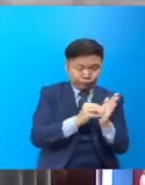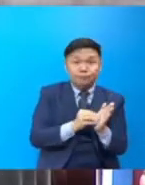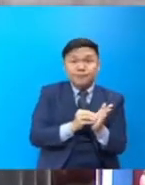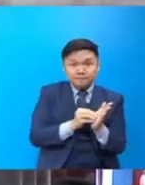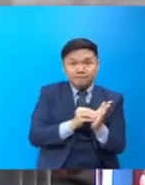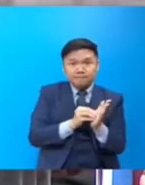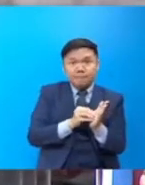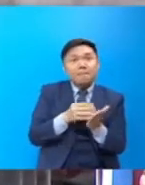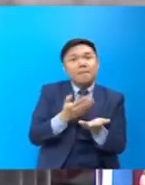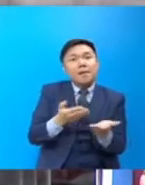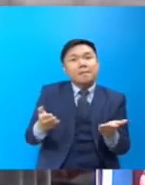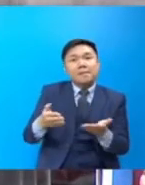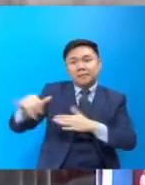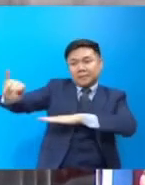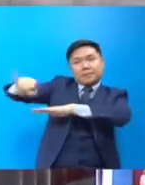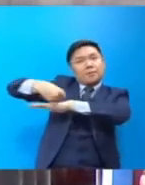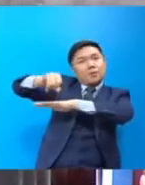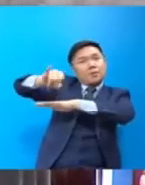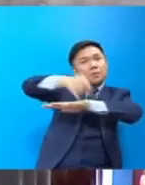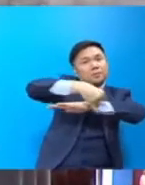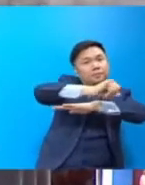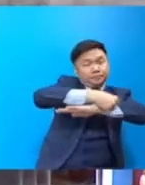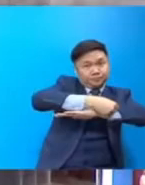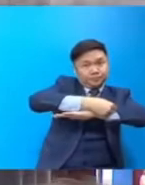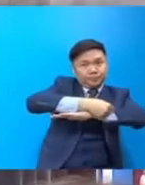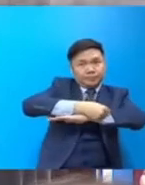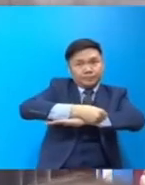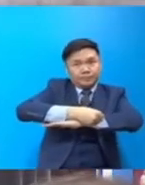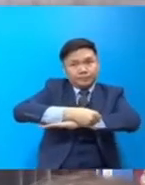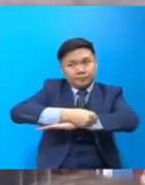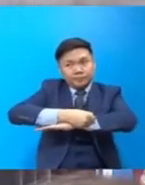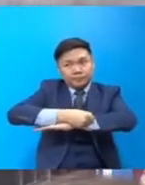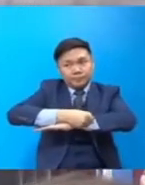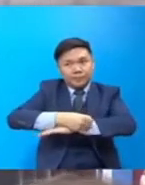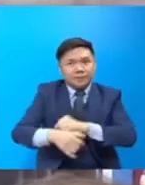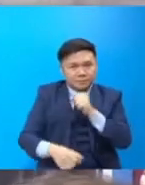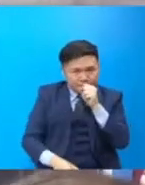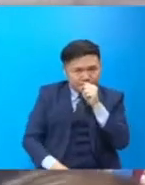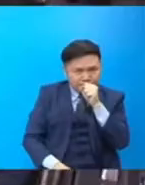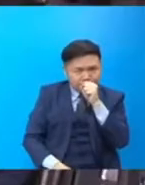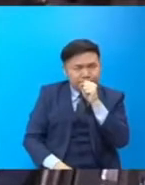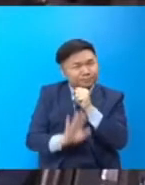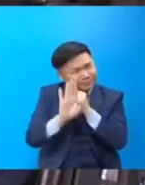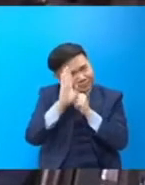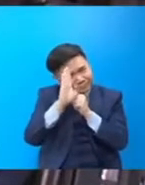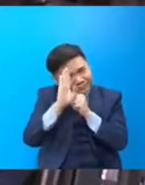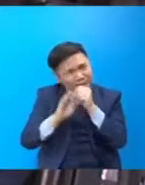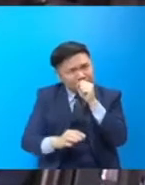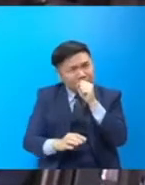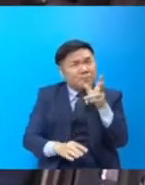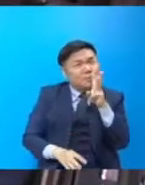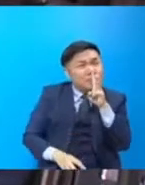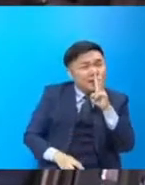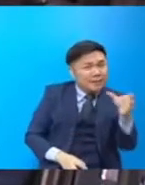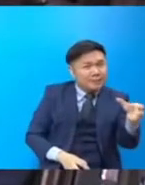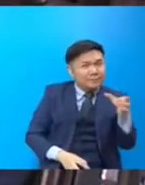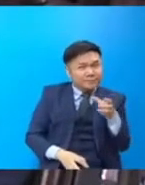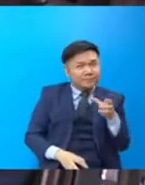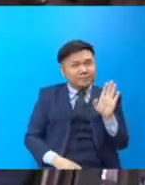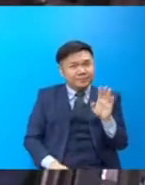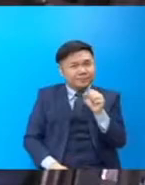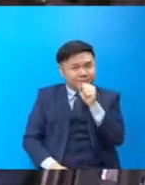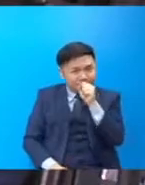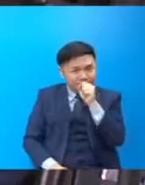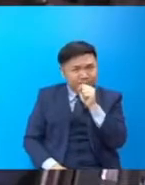diimpor termasuk ke negara ini eh yang berhormat kasih pak ya